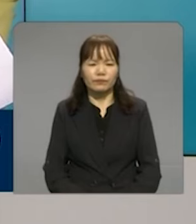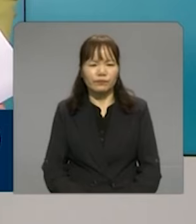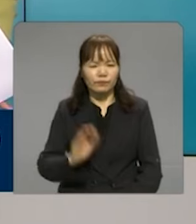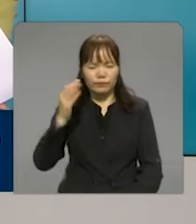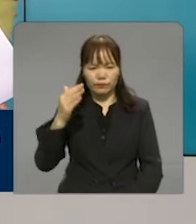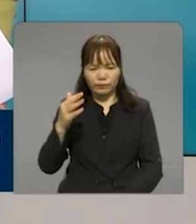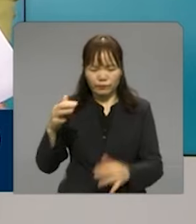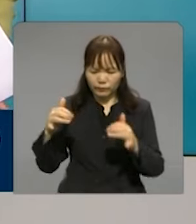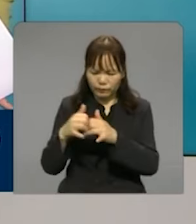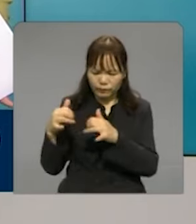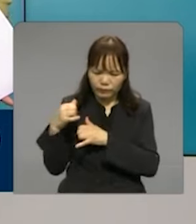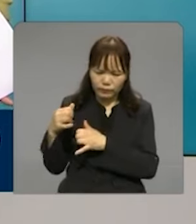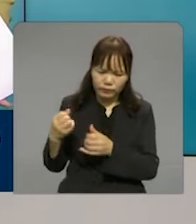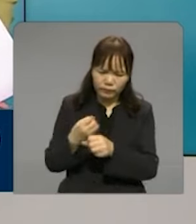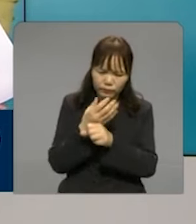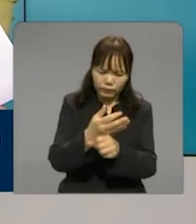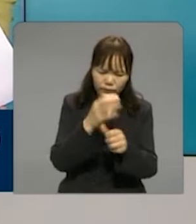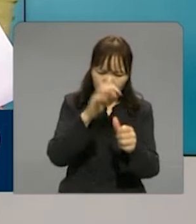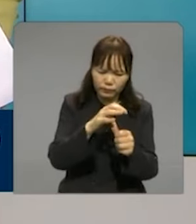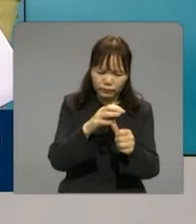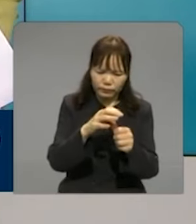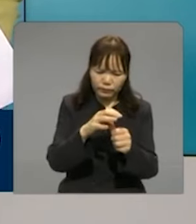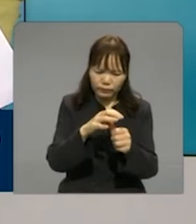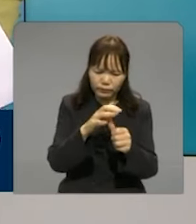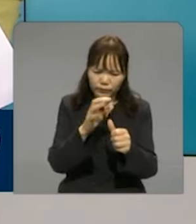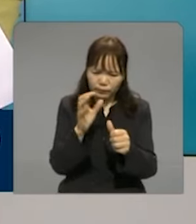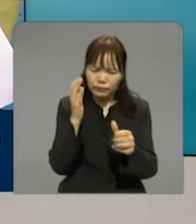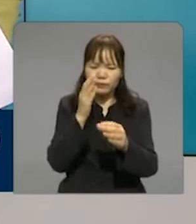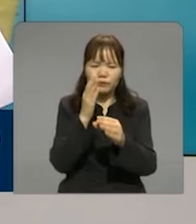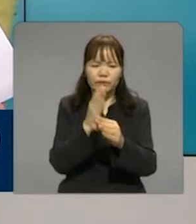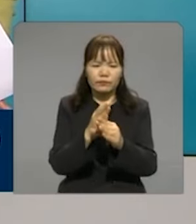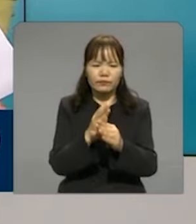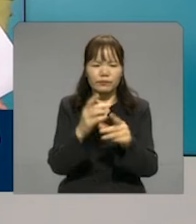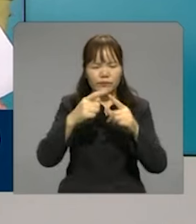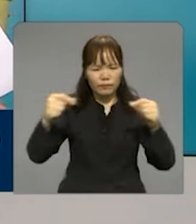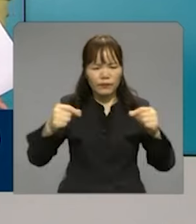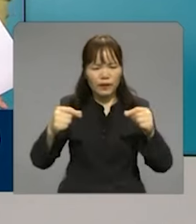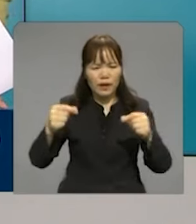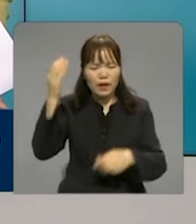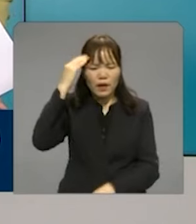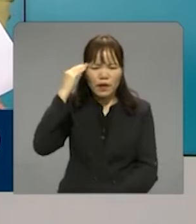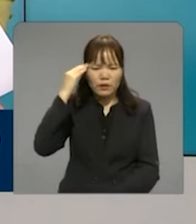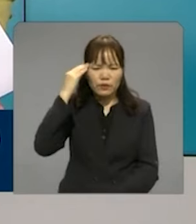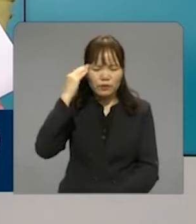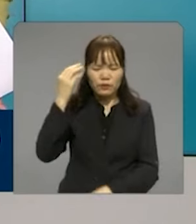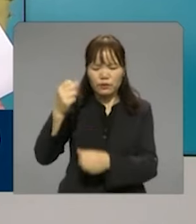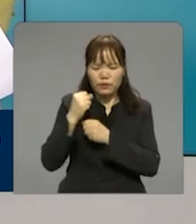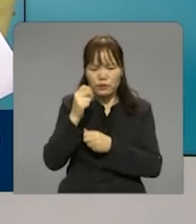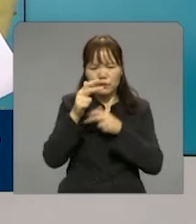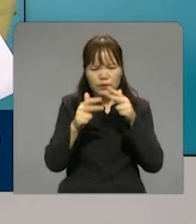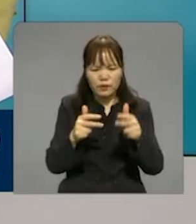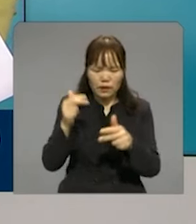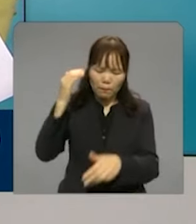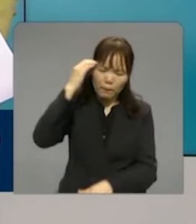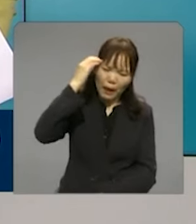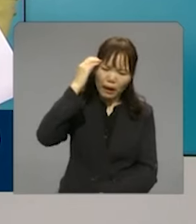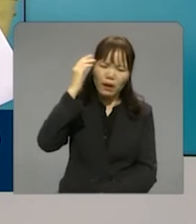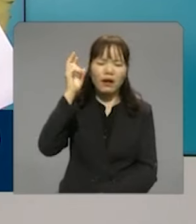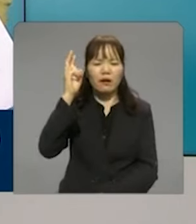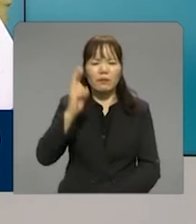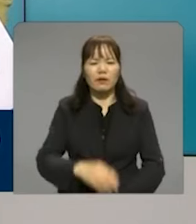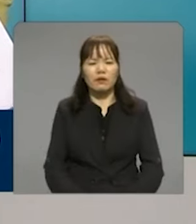최근 무기 수출 규제를 풀기 시작한 일본이 예상대로 K방산에 적지 않은 걸림돌로 작용할 조짐을 드러내고